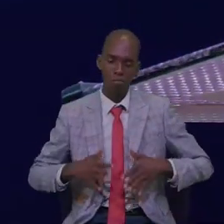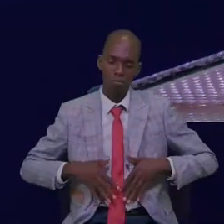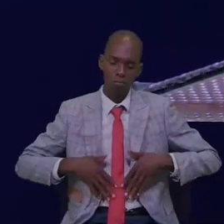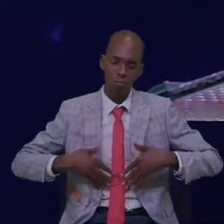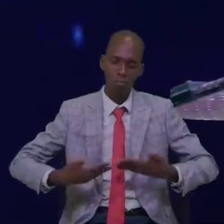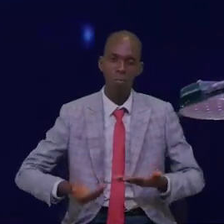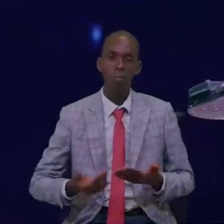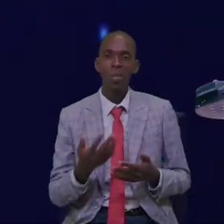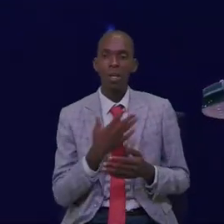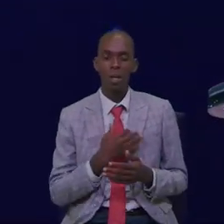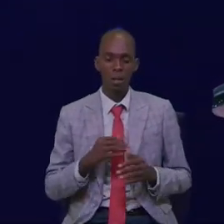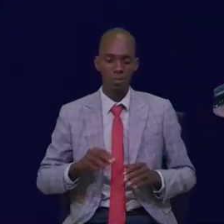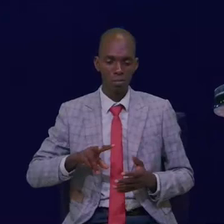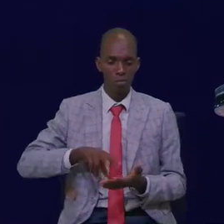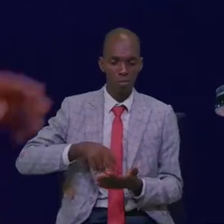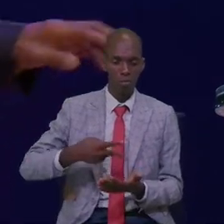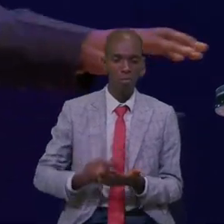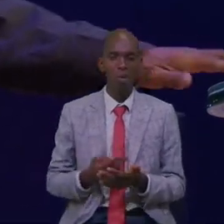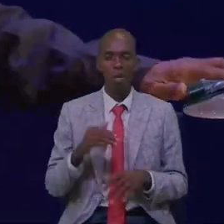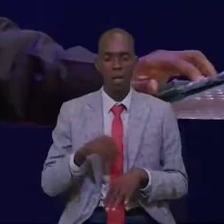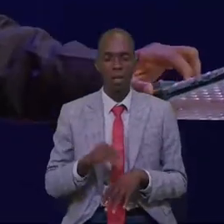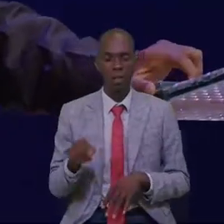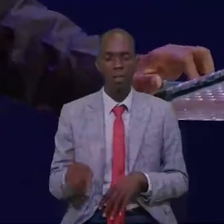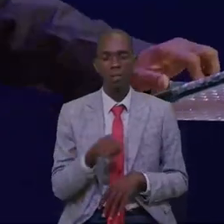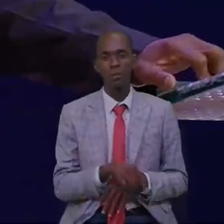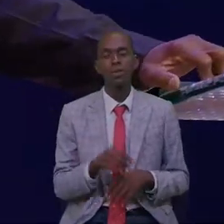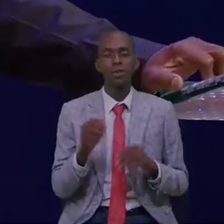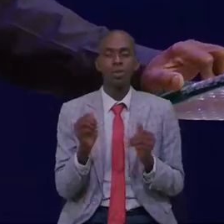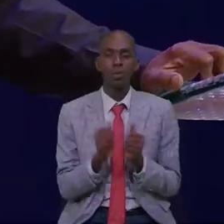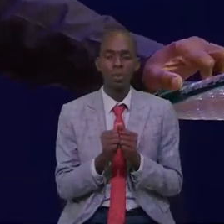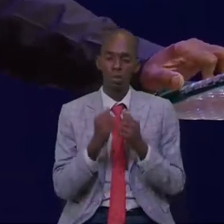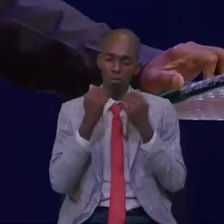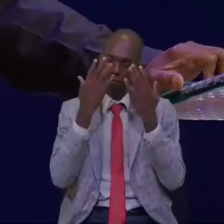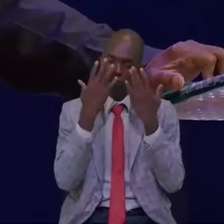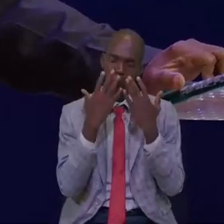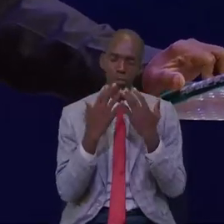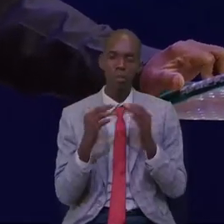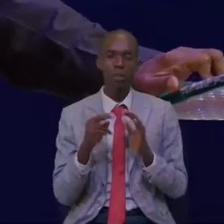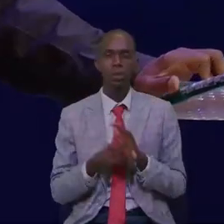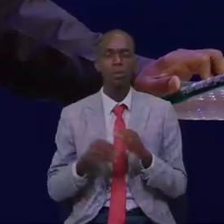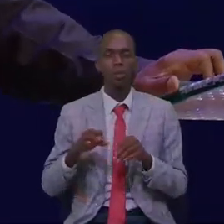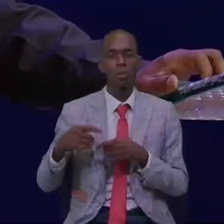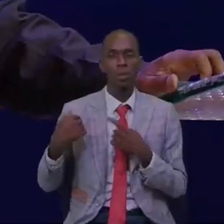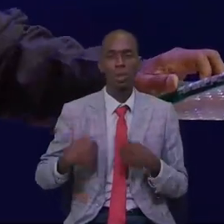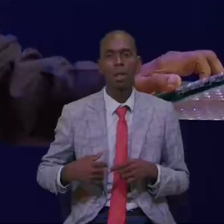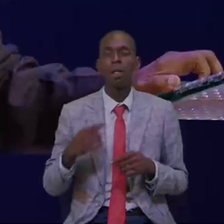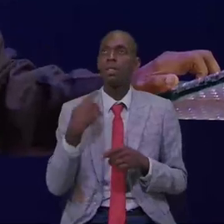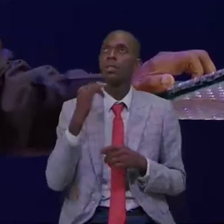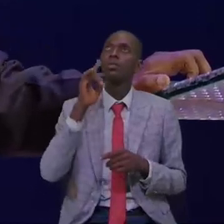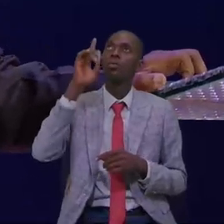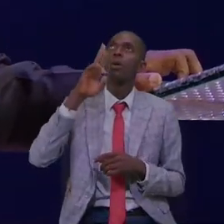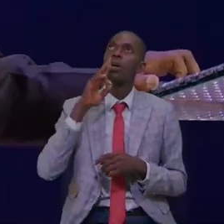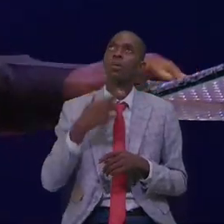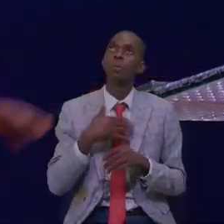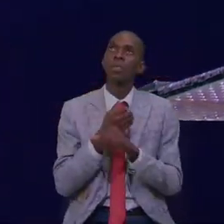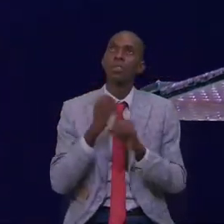pieds, avec la foi au Seigneur, que tu es le sauveur du genre humain, et mon